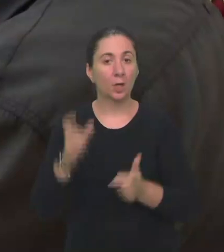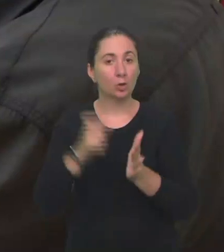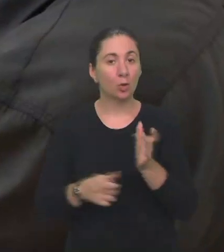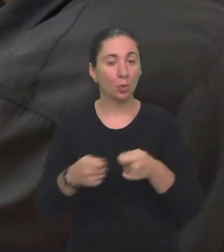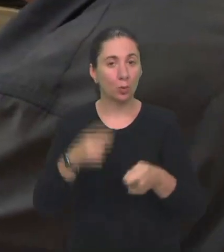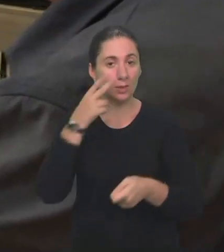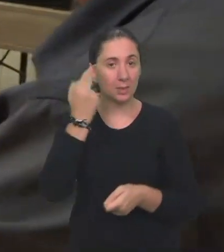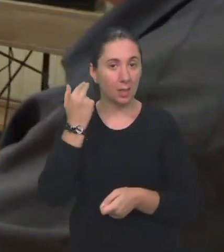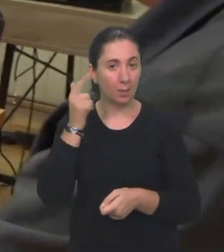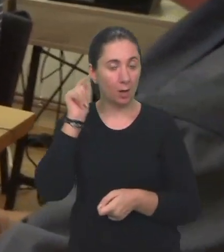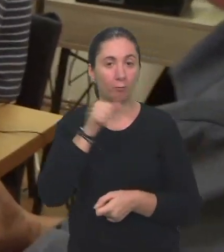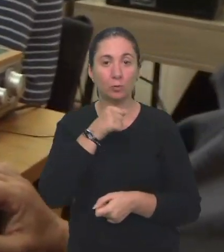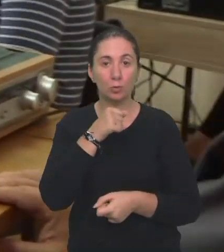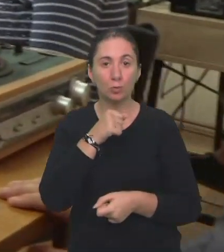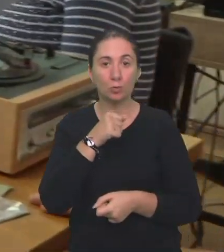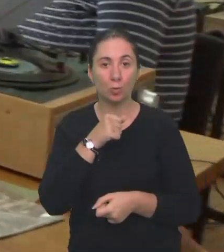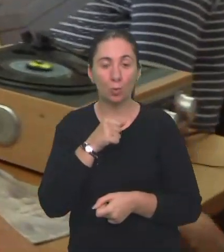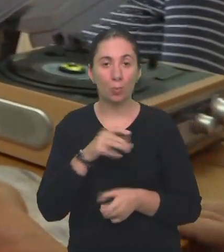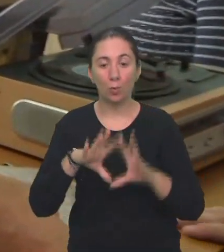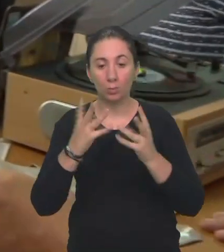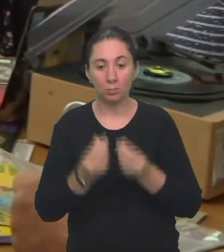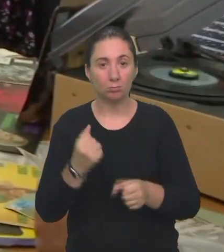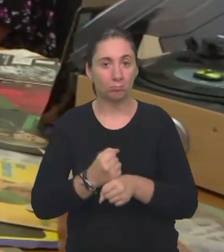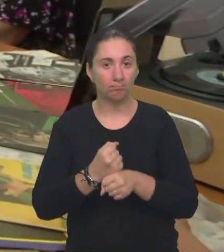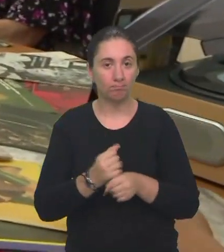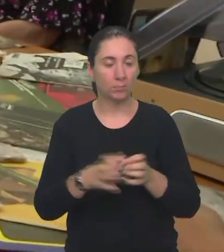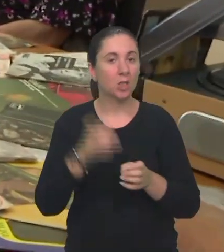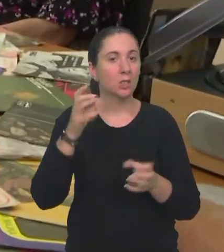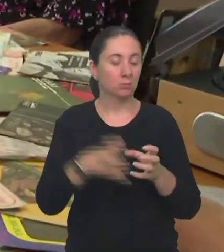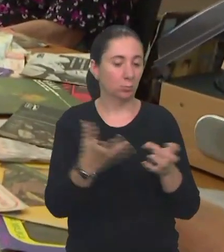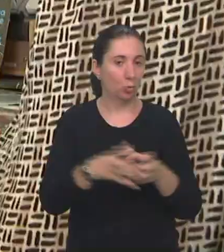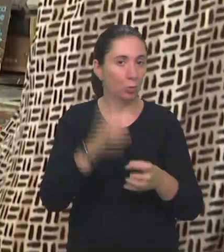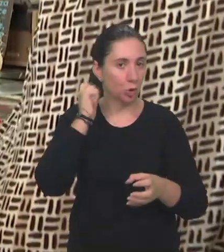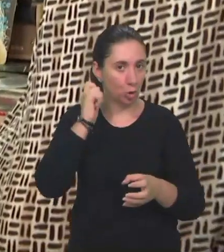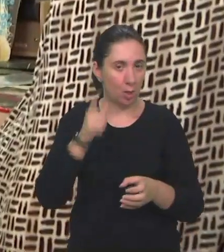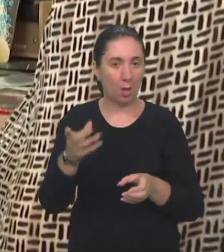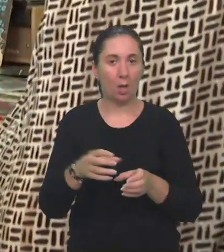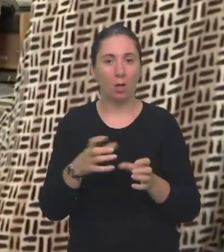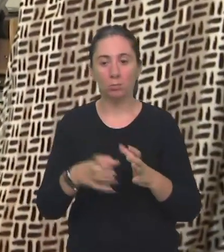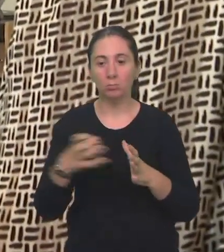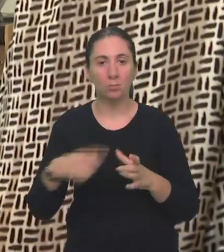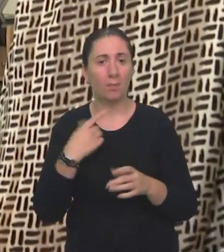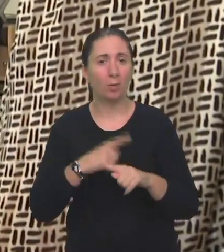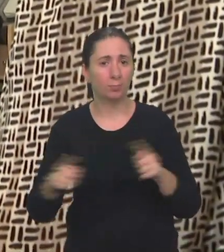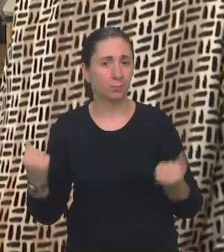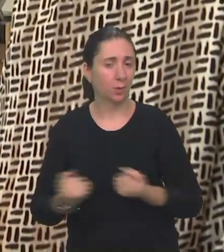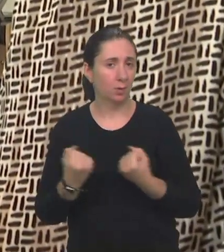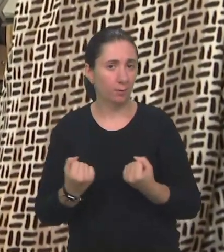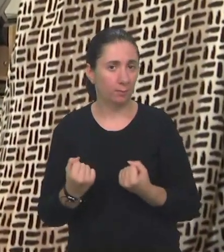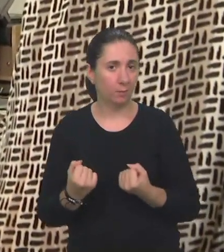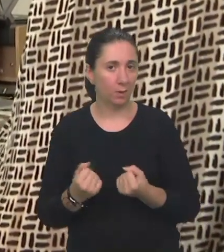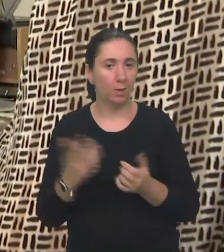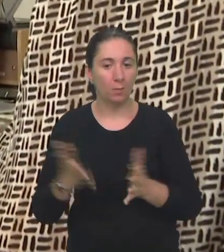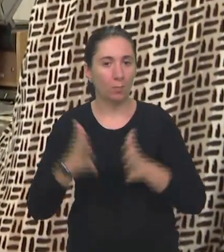Članice Udruge slijepih Karlovačke županije u sklopu djelovanja sekcije žena okupljaju se i provode razne radionice s